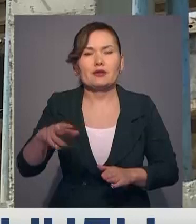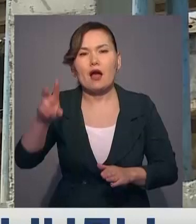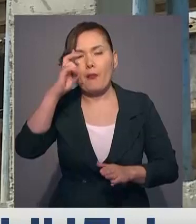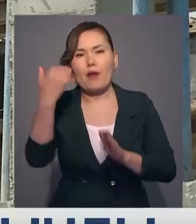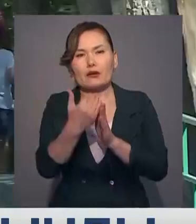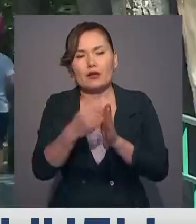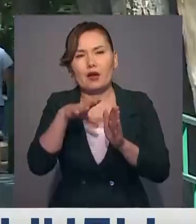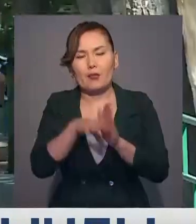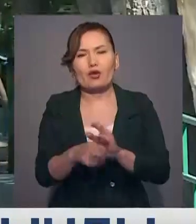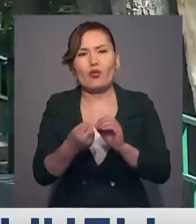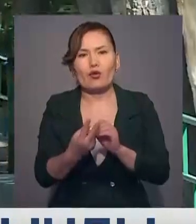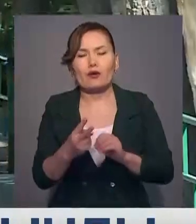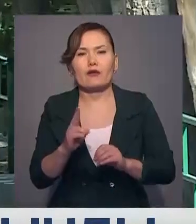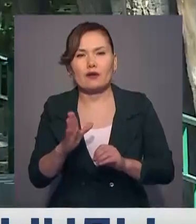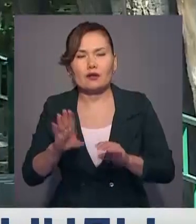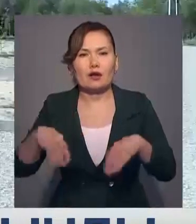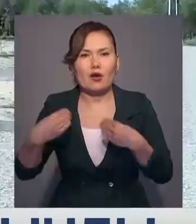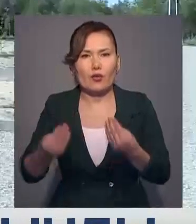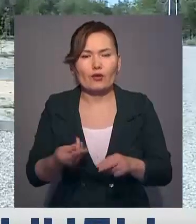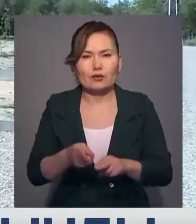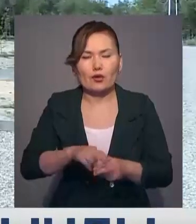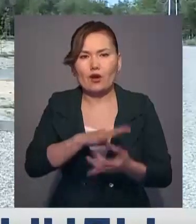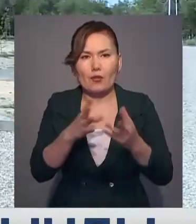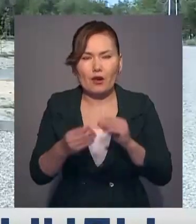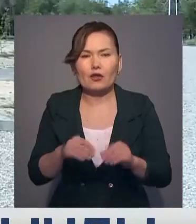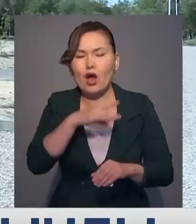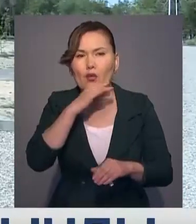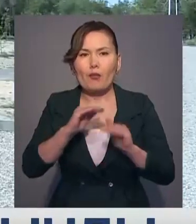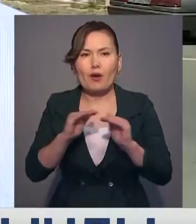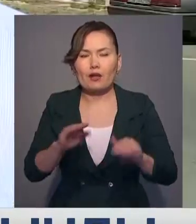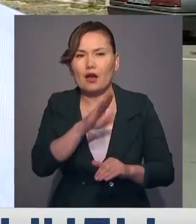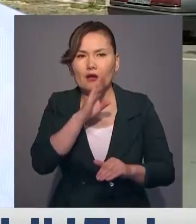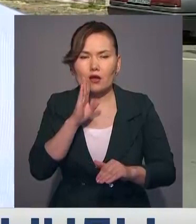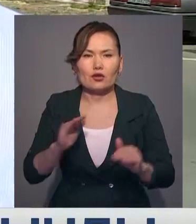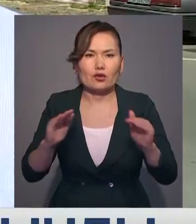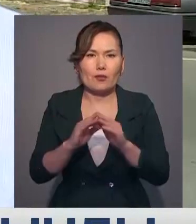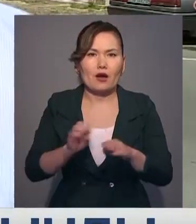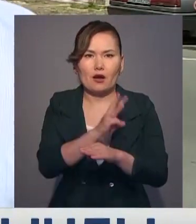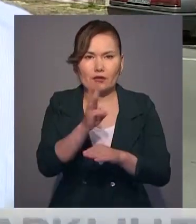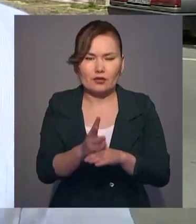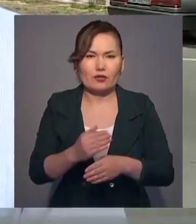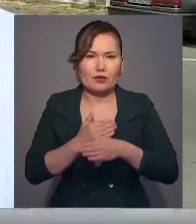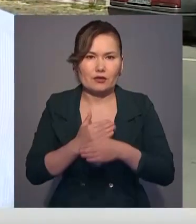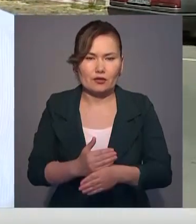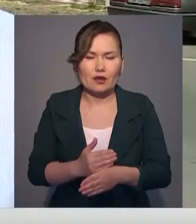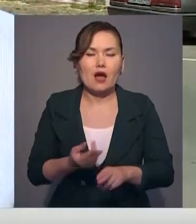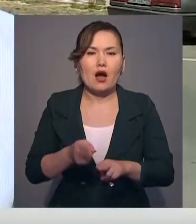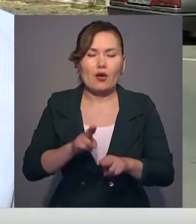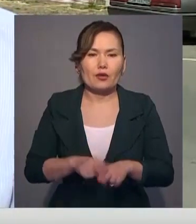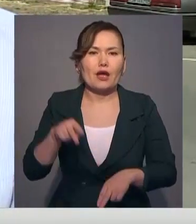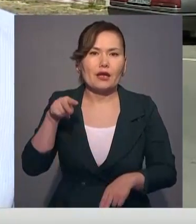Көпбалалы отбасыларды баспанамен қамтамасыз ету жұмыстары да назардан тыс қалмақ емес. Қазіргі күні біздерде